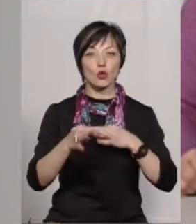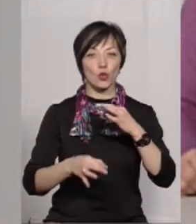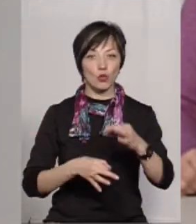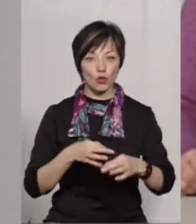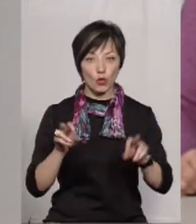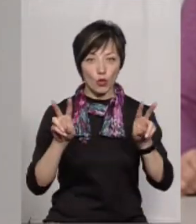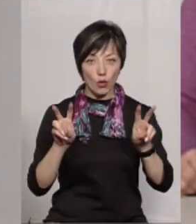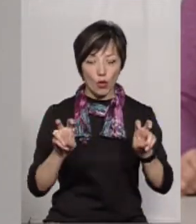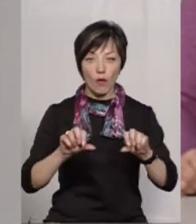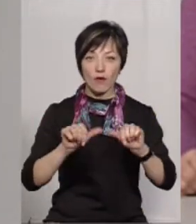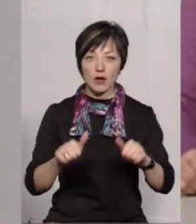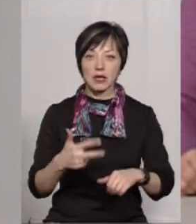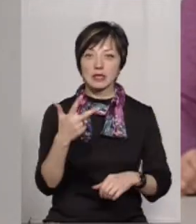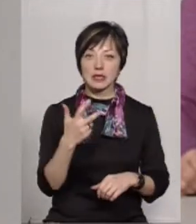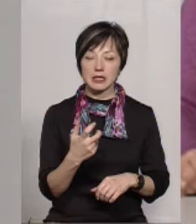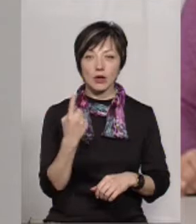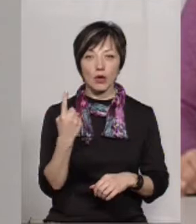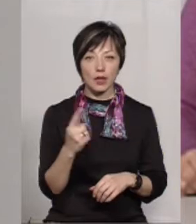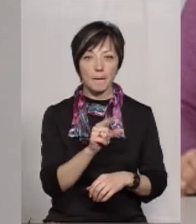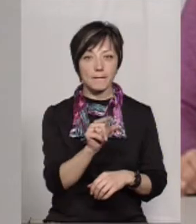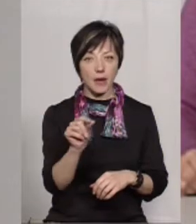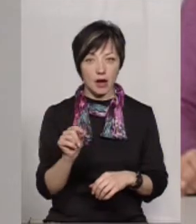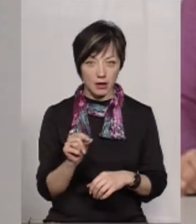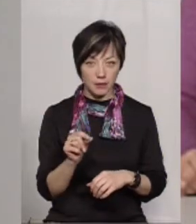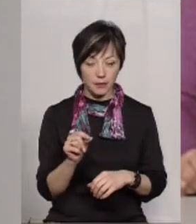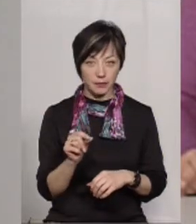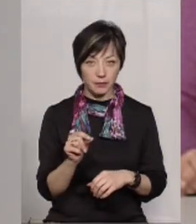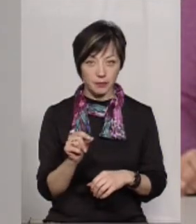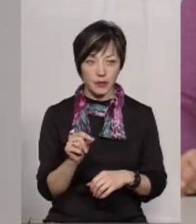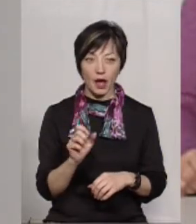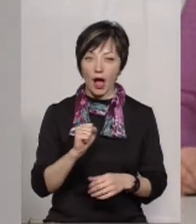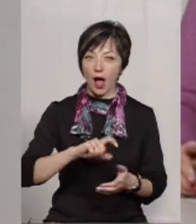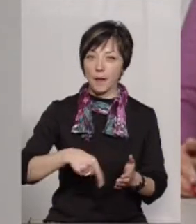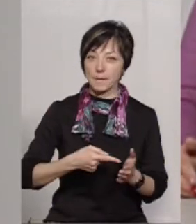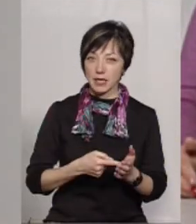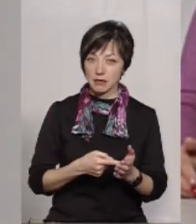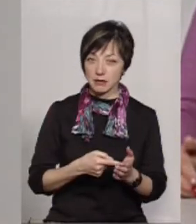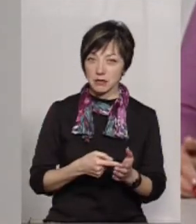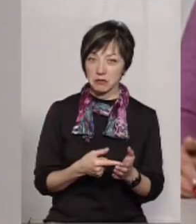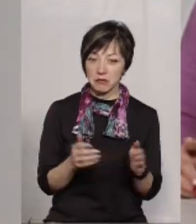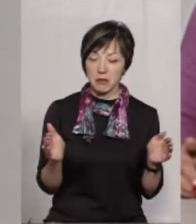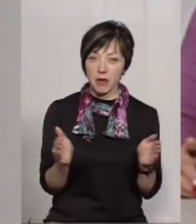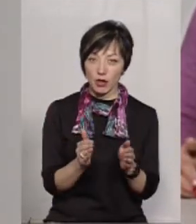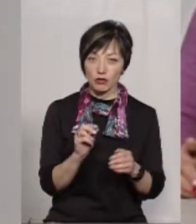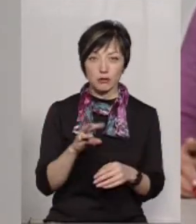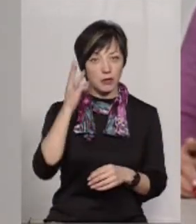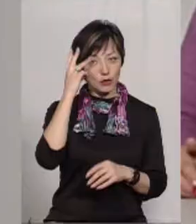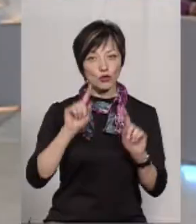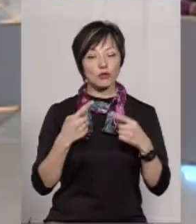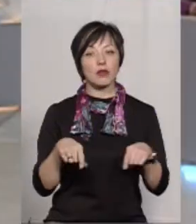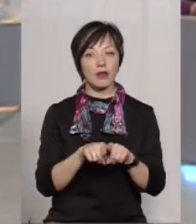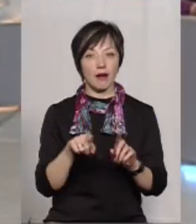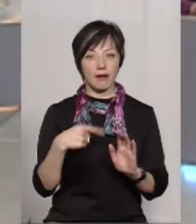добу оформили 301 пара, а місто у рази менше. Чому